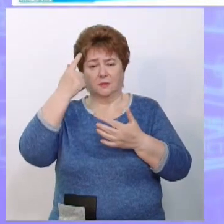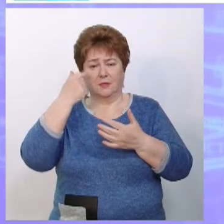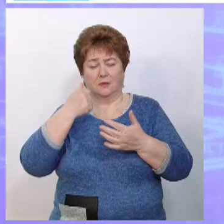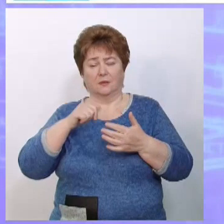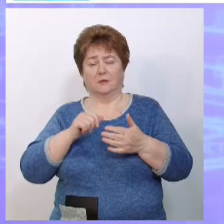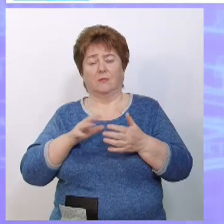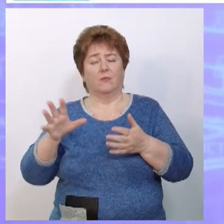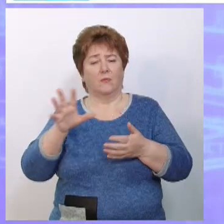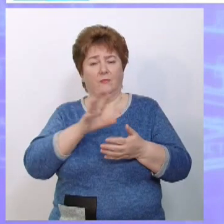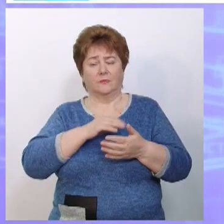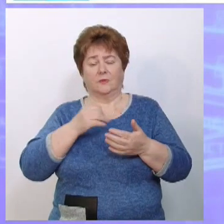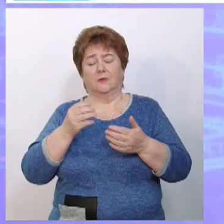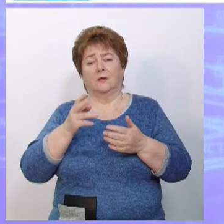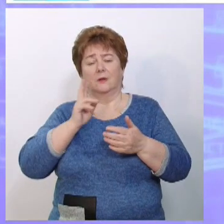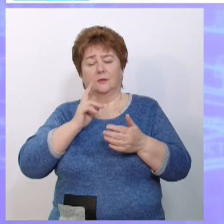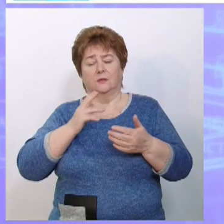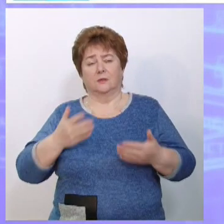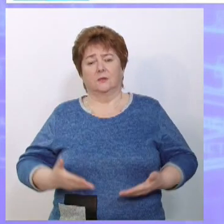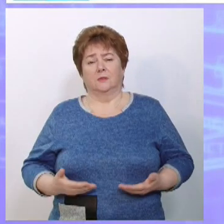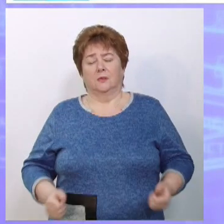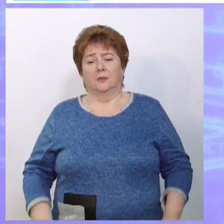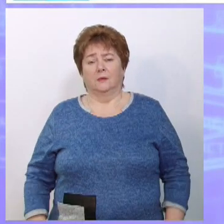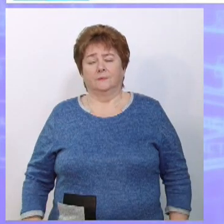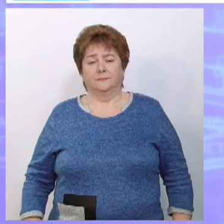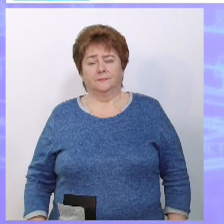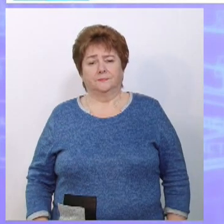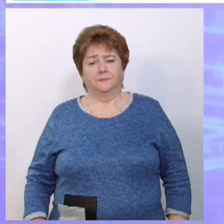знания в повседневной жизни.